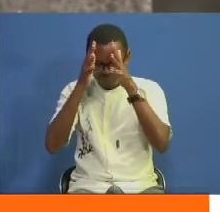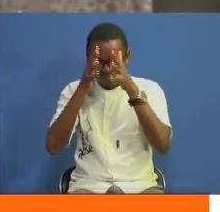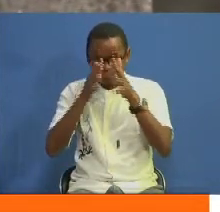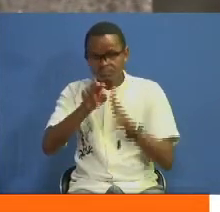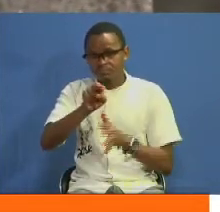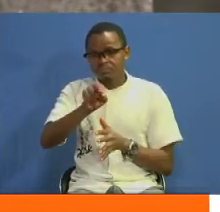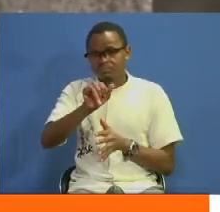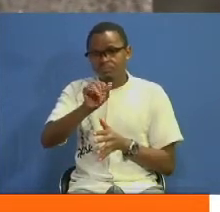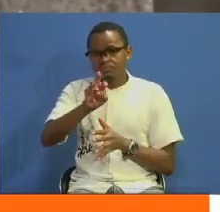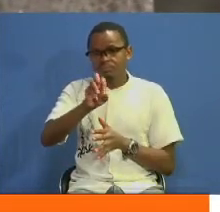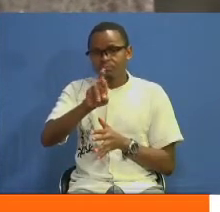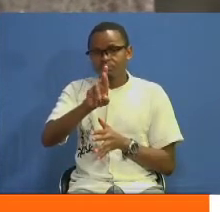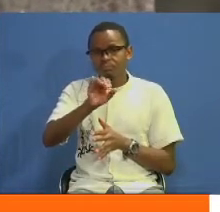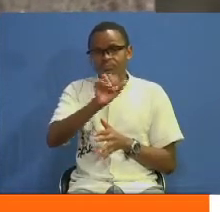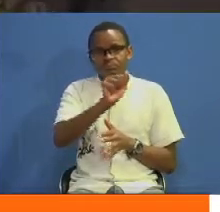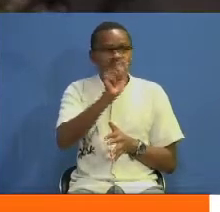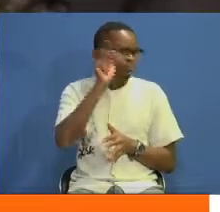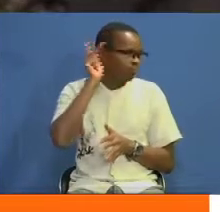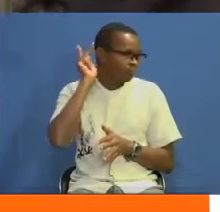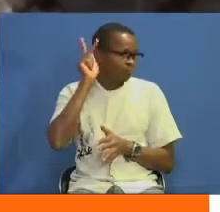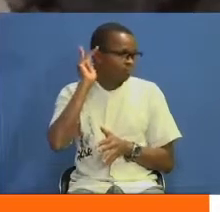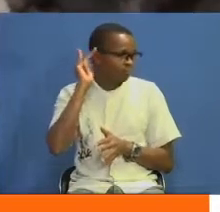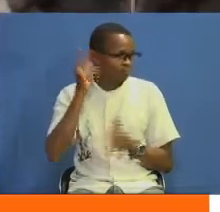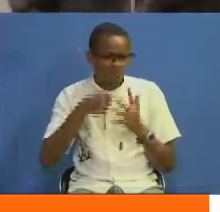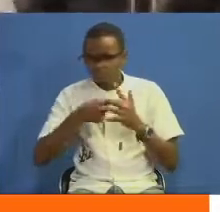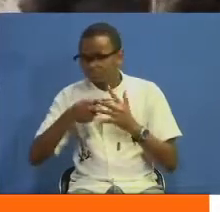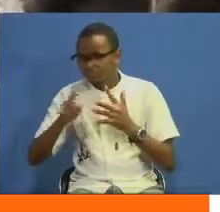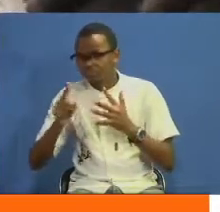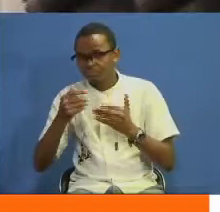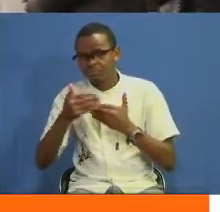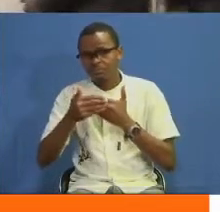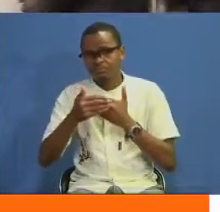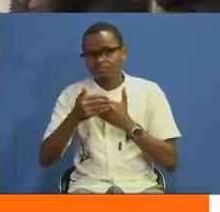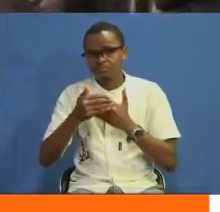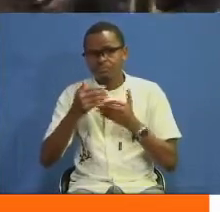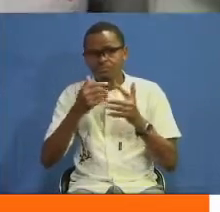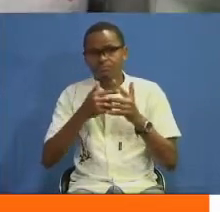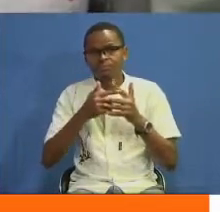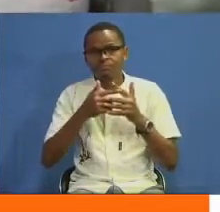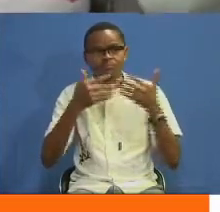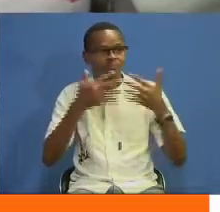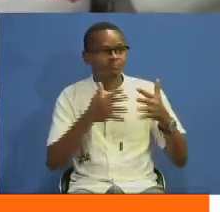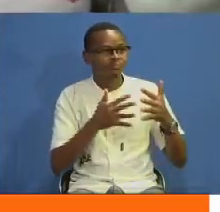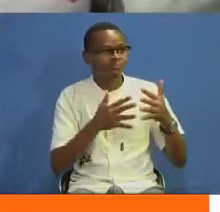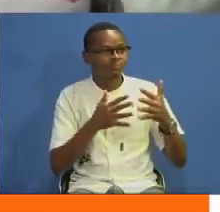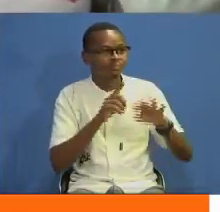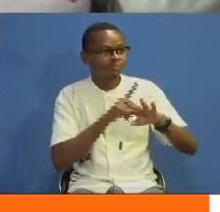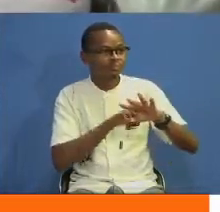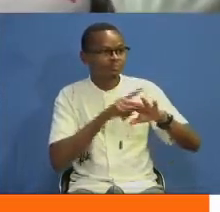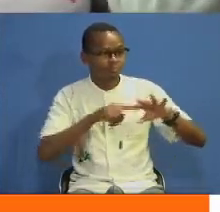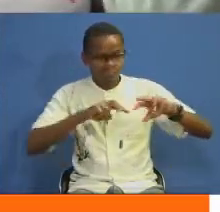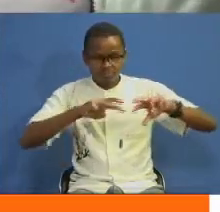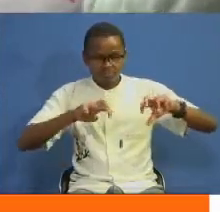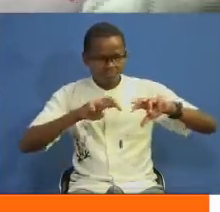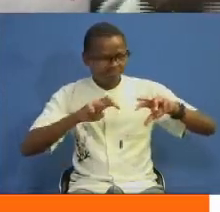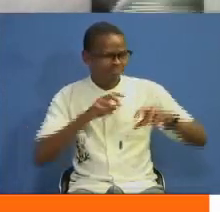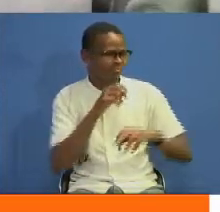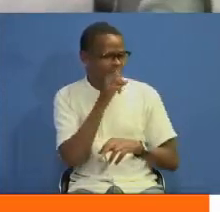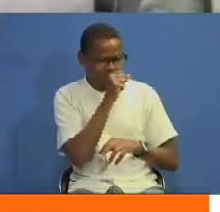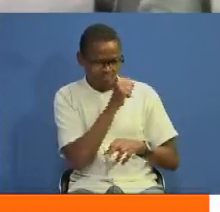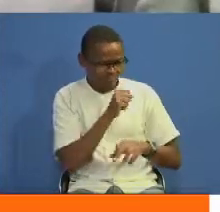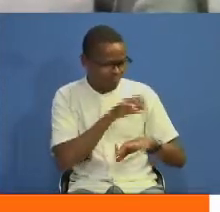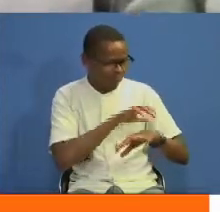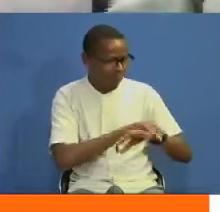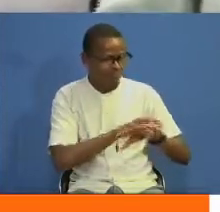Nyamuya, kaunti ya Kisii, alipotea siku moja kabla ya mauti yake. Siku kuja tulitafuta mzee,